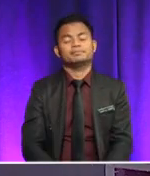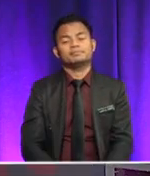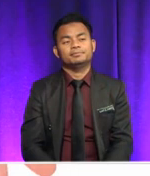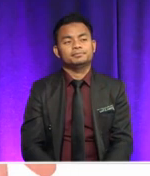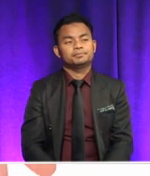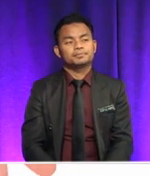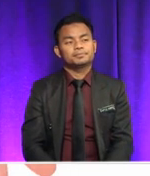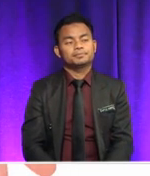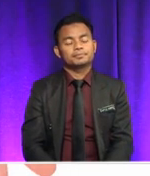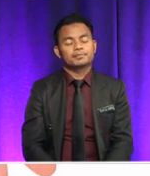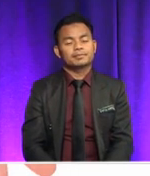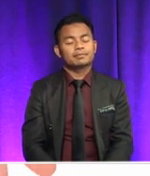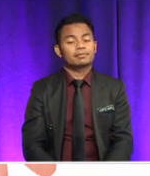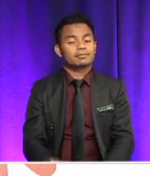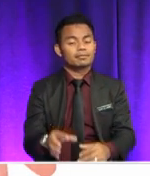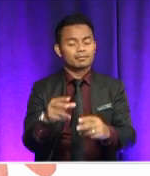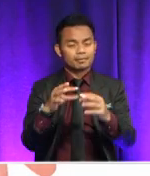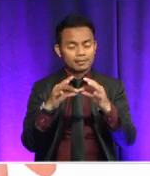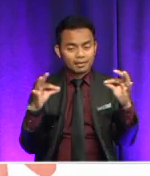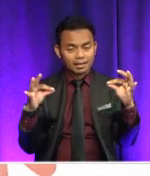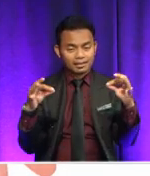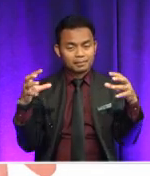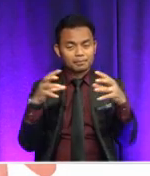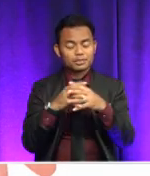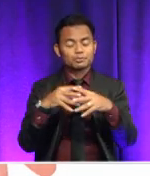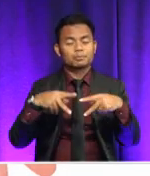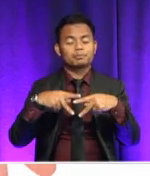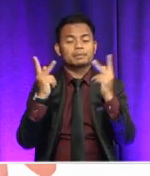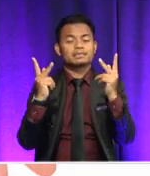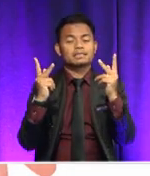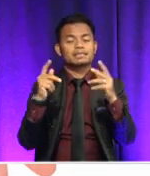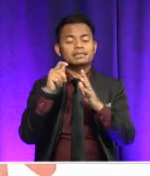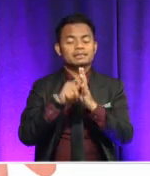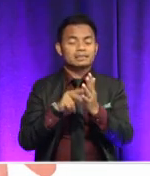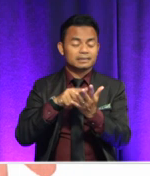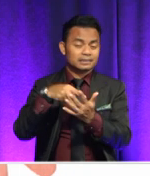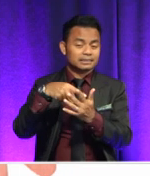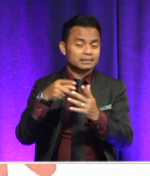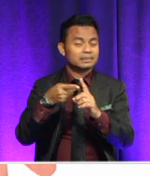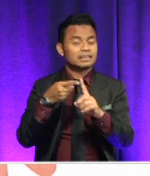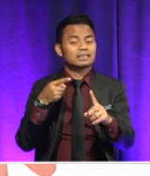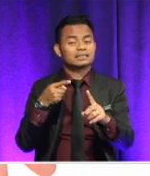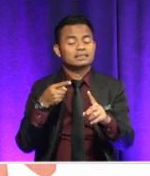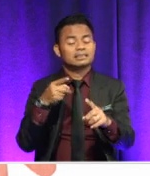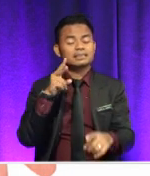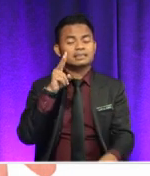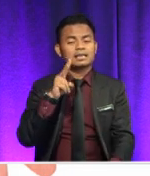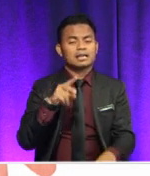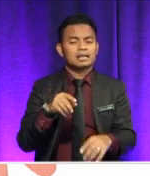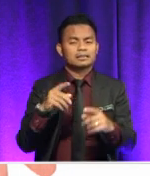ayam terdiri dari pada beberapa ayat kedudukan antara ayat tidak sama